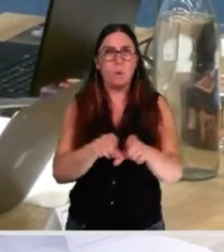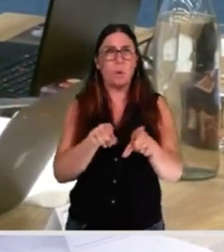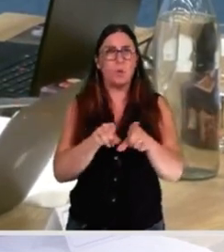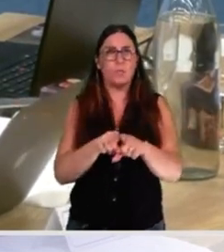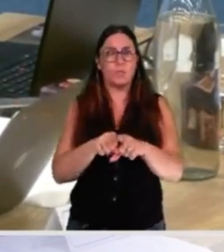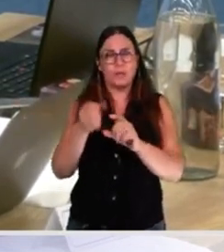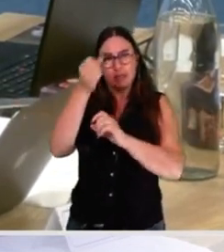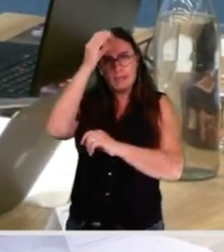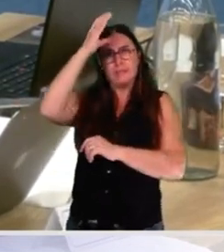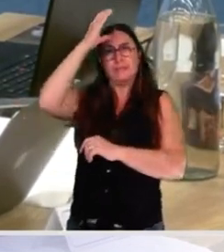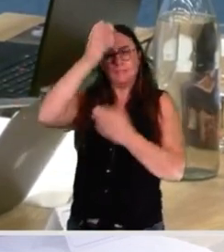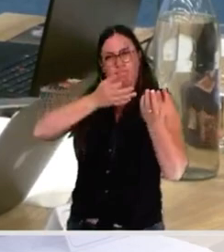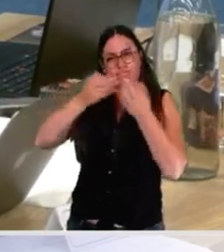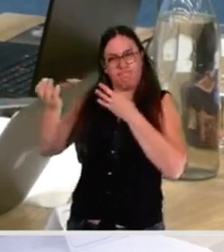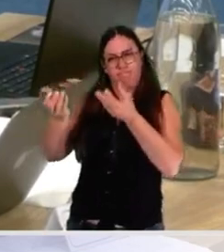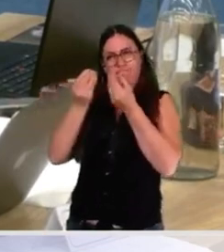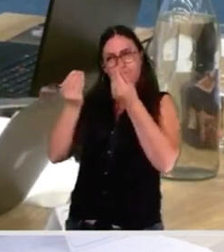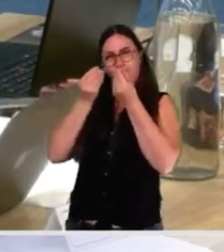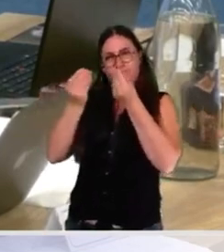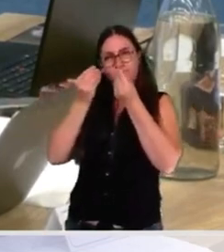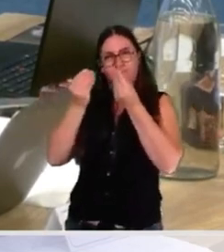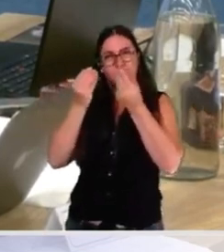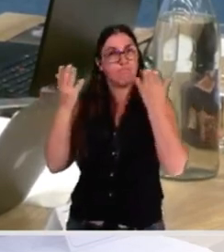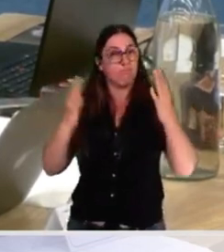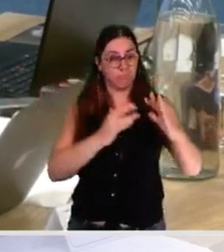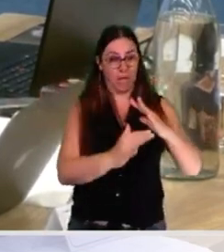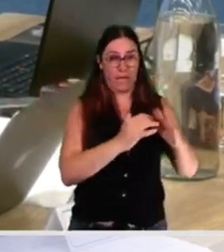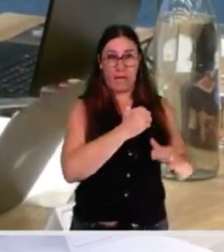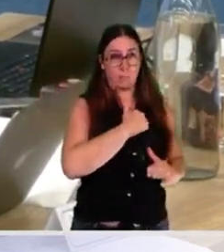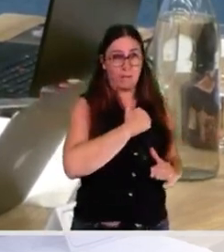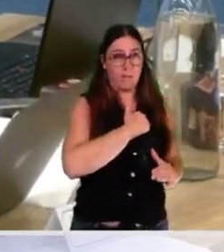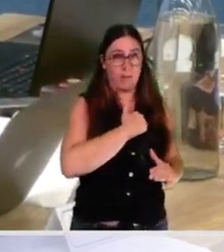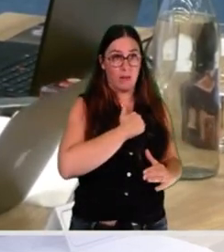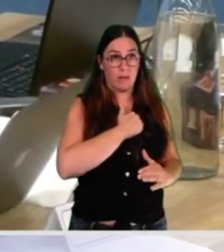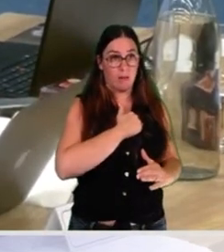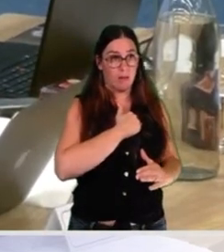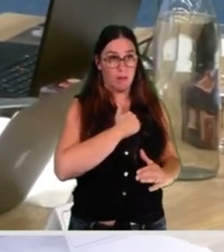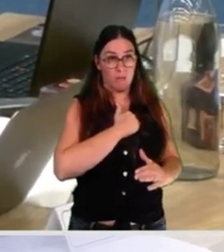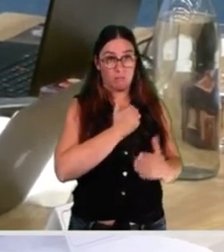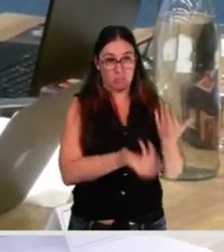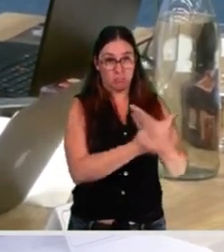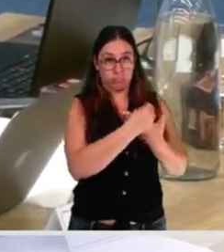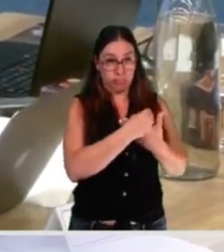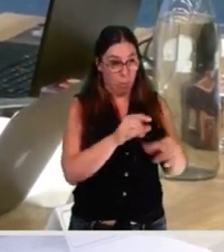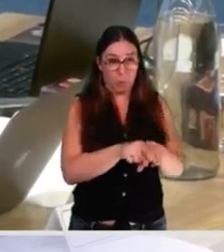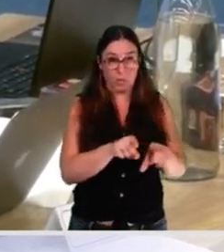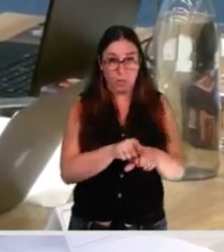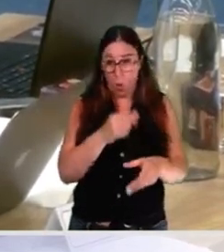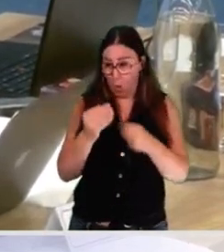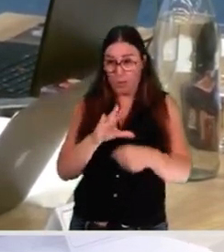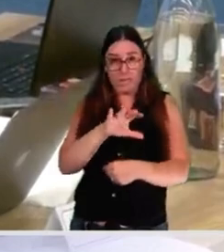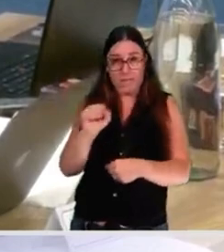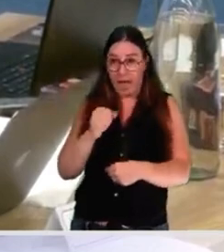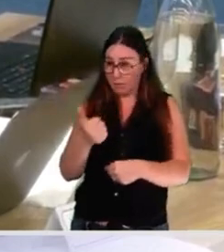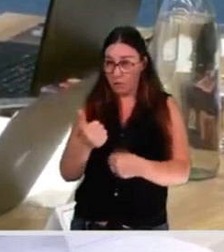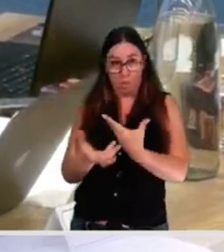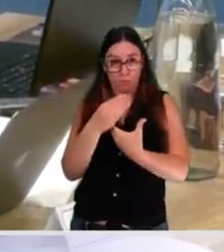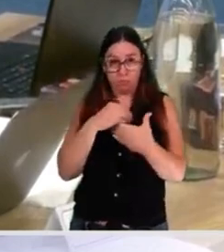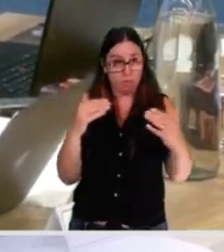être permanente et concerne autant les crèches privées dont vous parlez que le CCAS